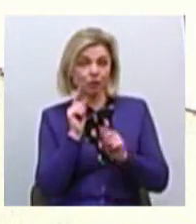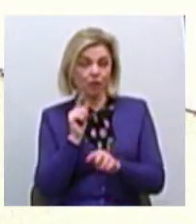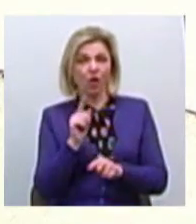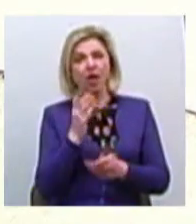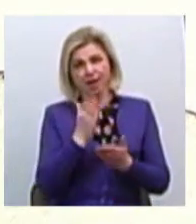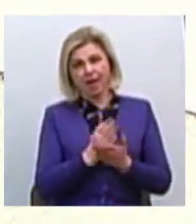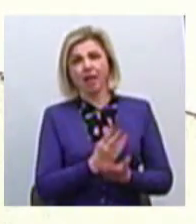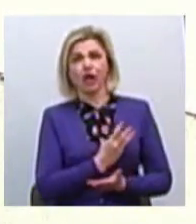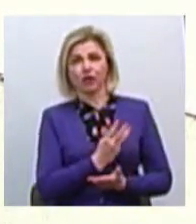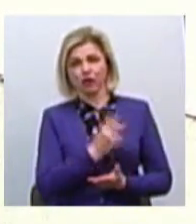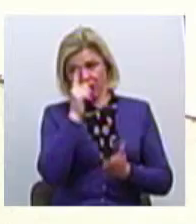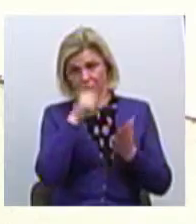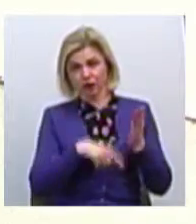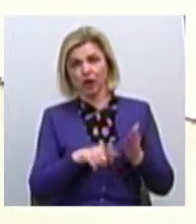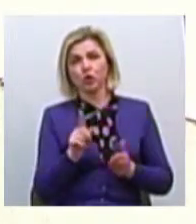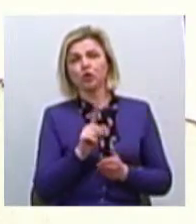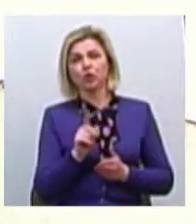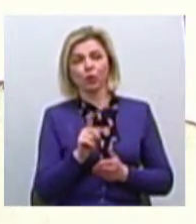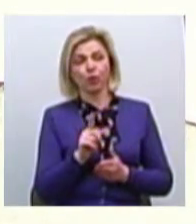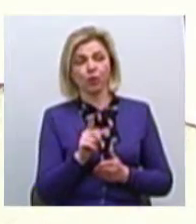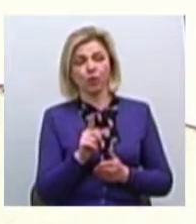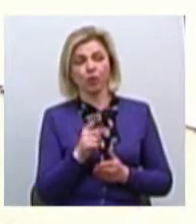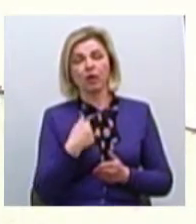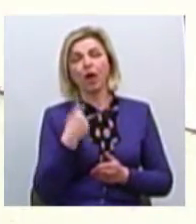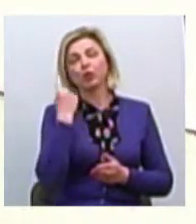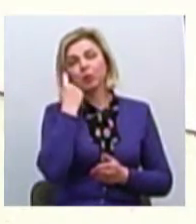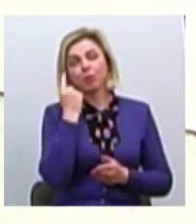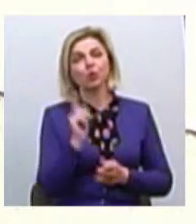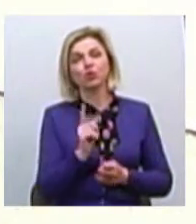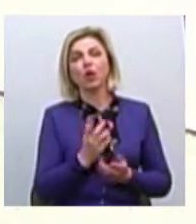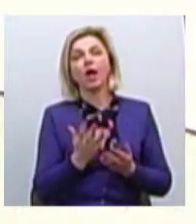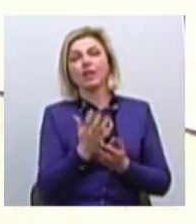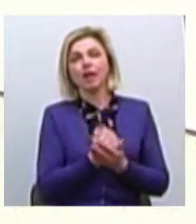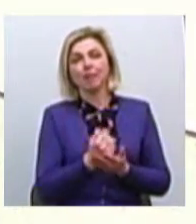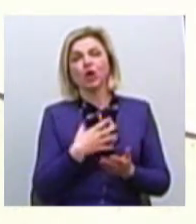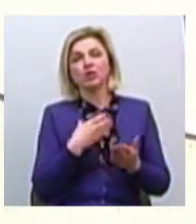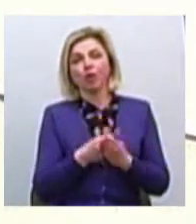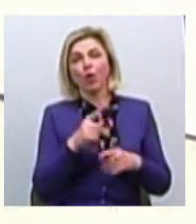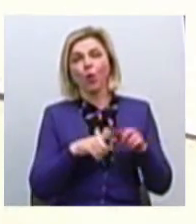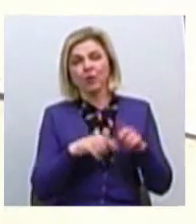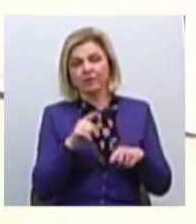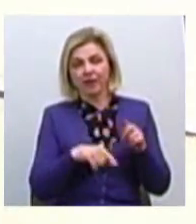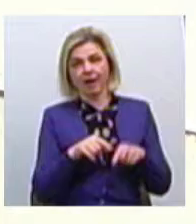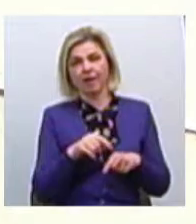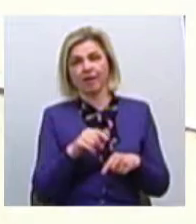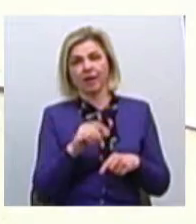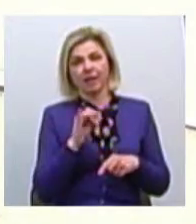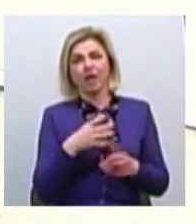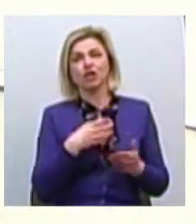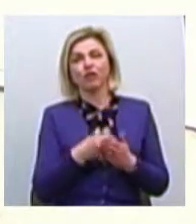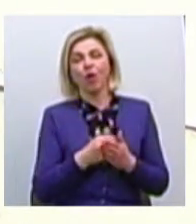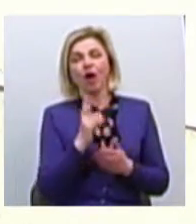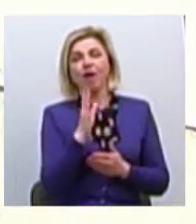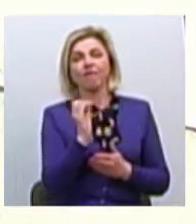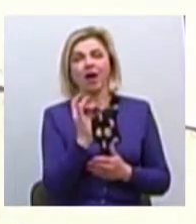есть это самое. Что он все-таки, я думаю, наберет не только со своих родственников, со своего квартала.